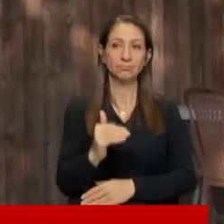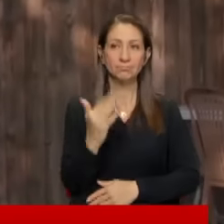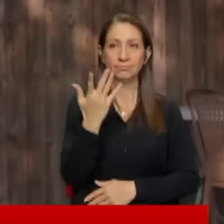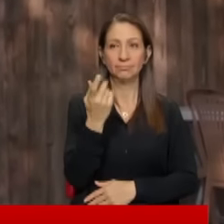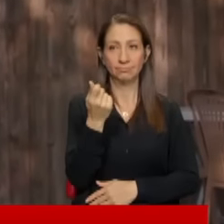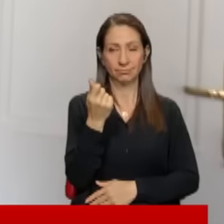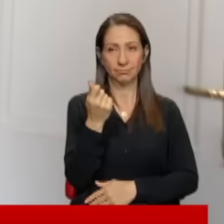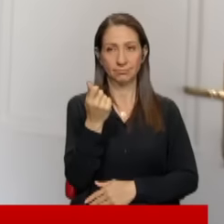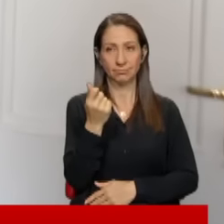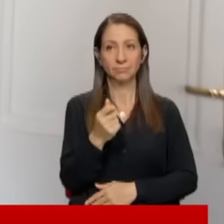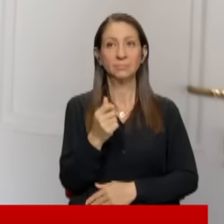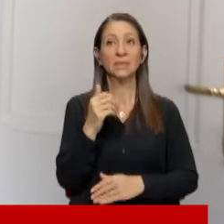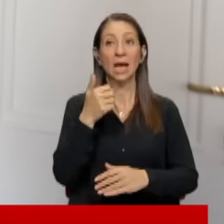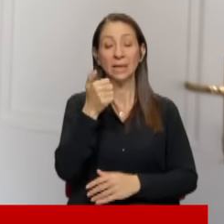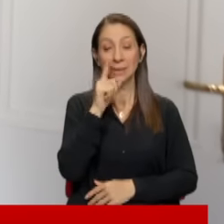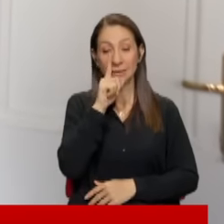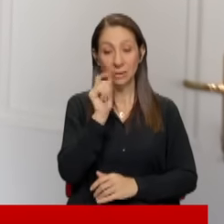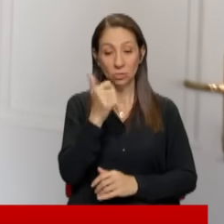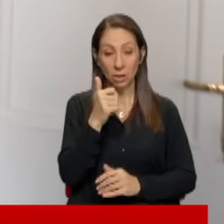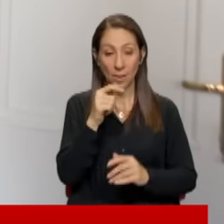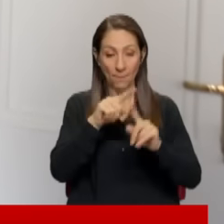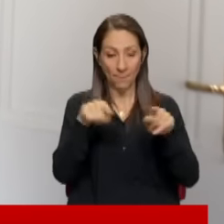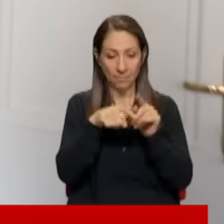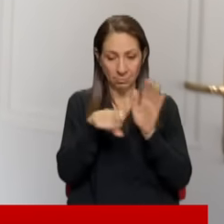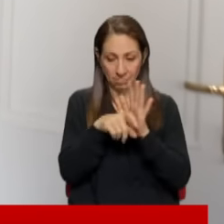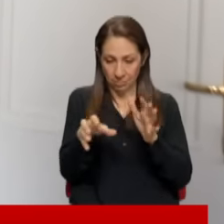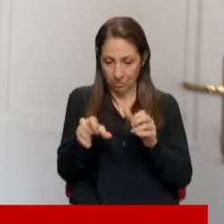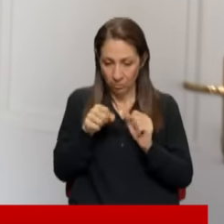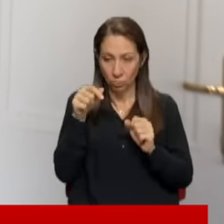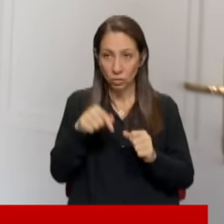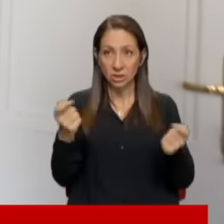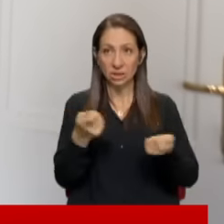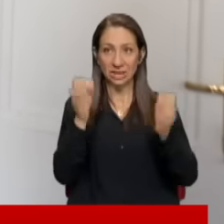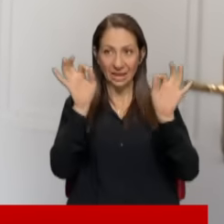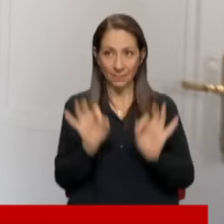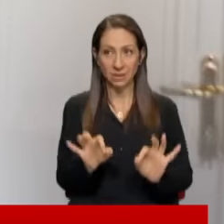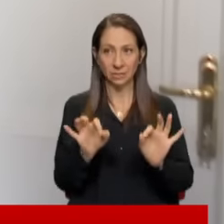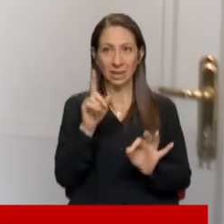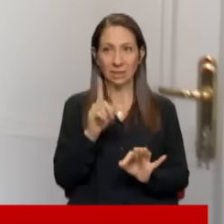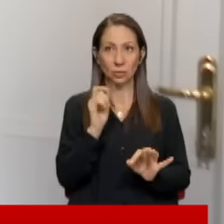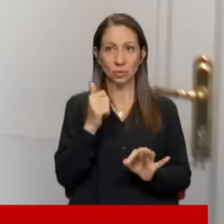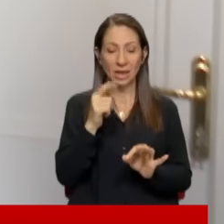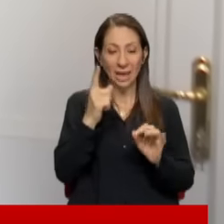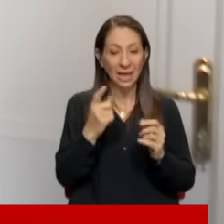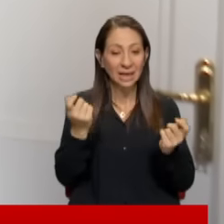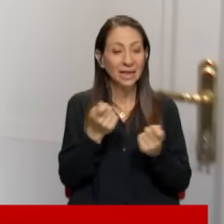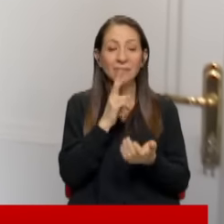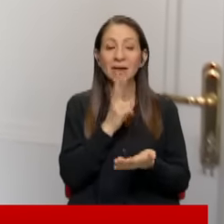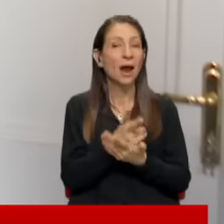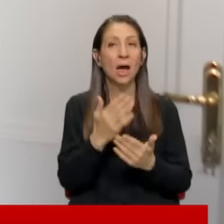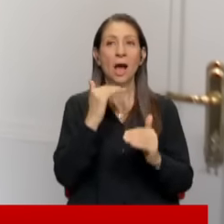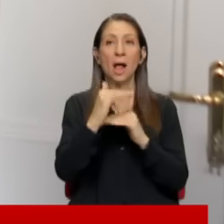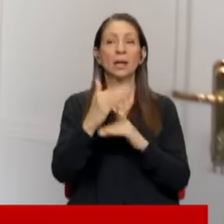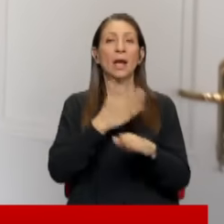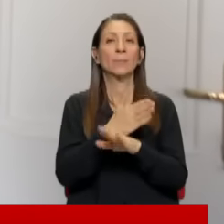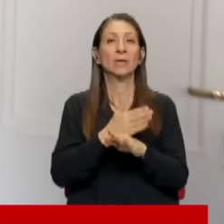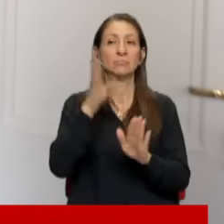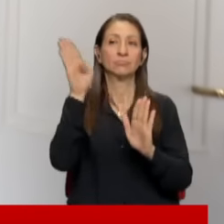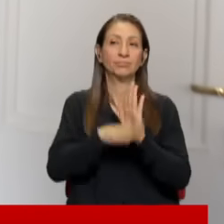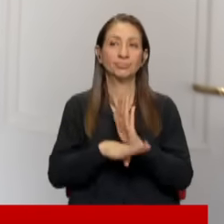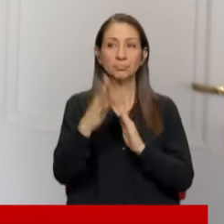liraya düştü tekrar. 6 Nisan günü mazbatamı aldım ve bugün mesaimin ilk günü, ilk aldığım kararda halk ekmeğin